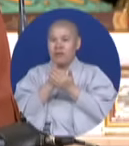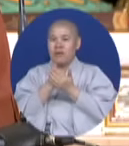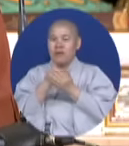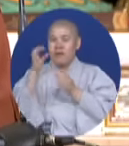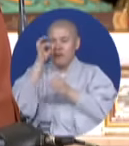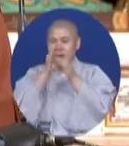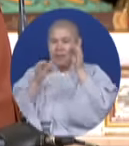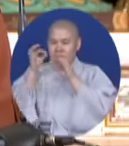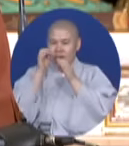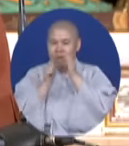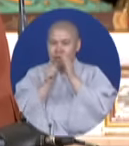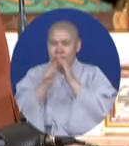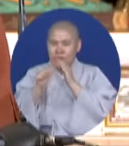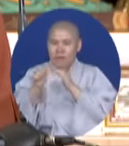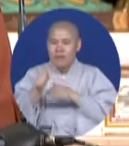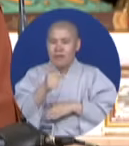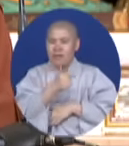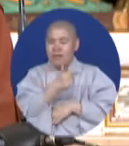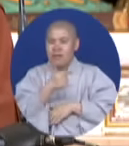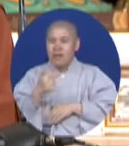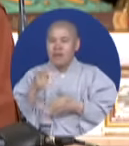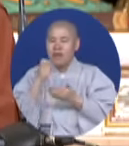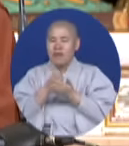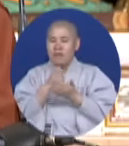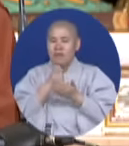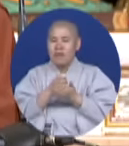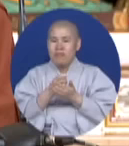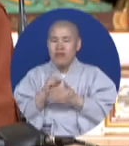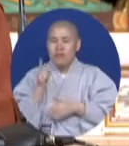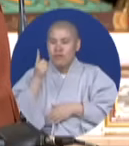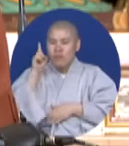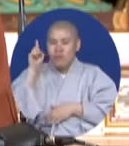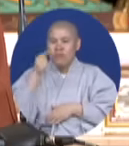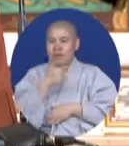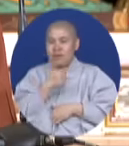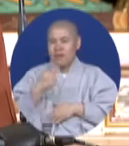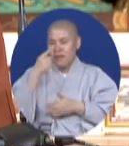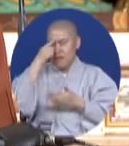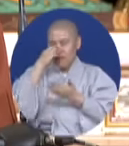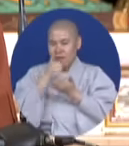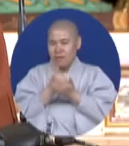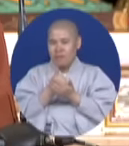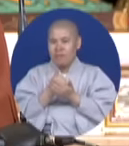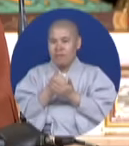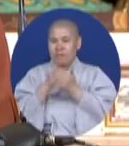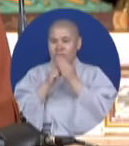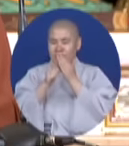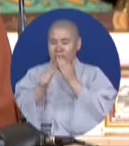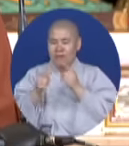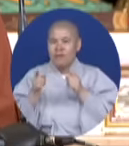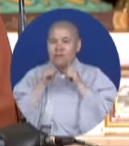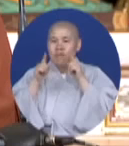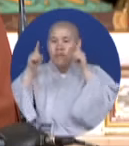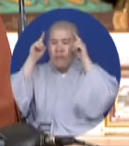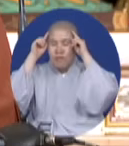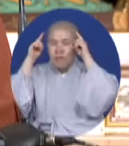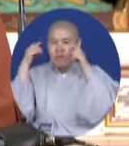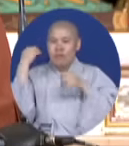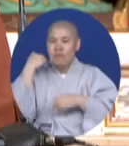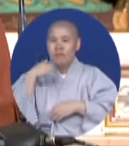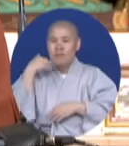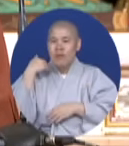대단히 법이 높으시고 한 큰 스님을 찾아가서 지옥은 누가 갑니까?